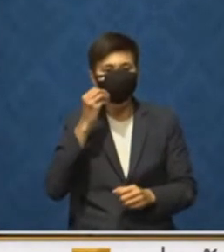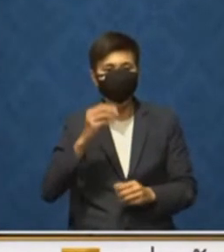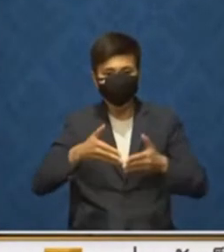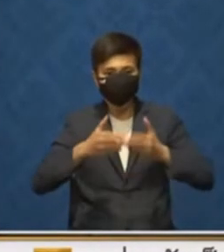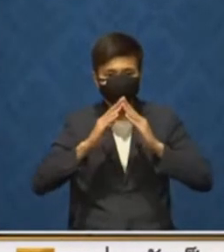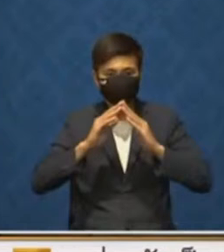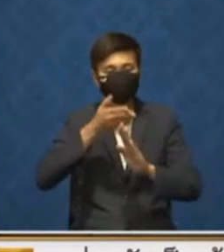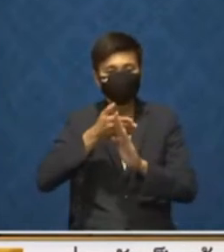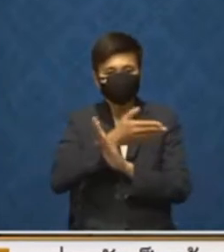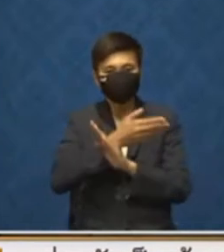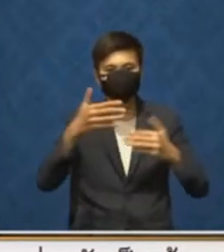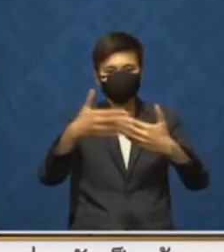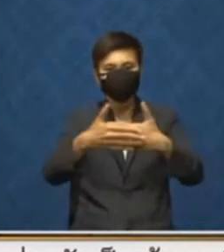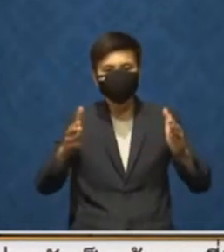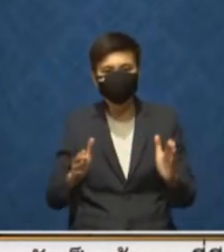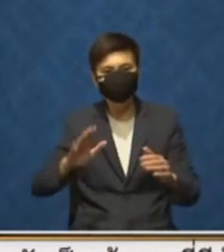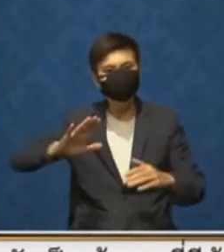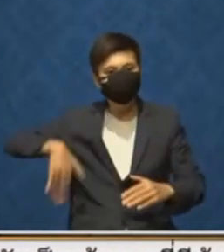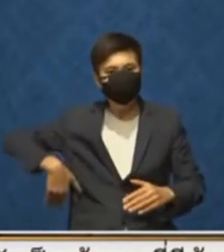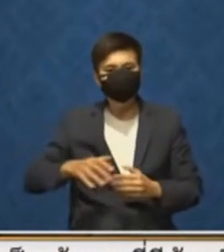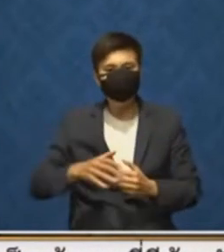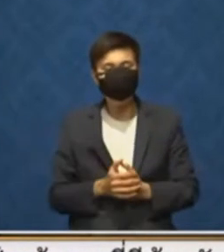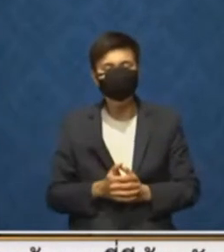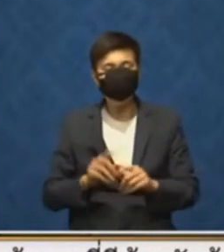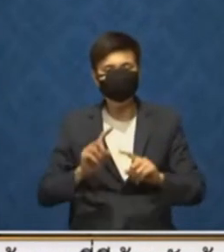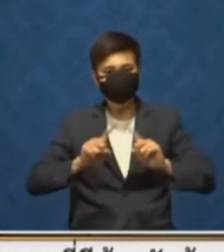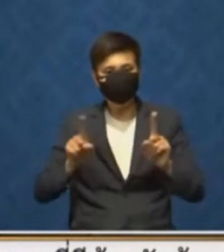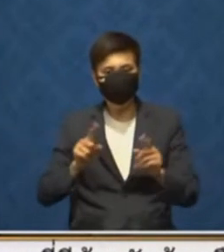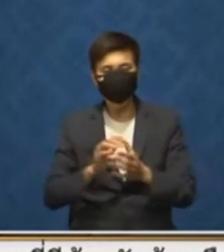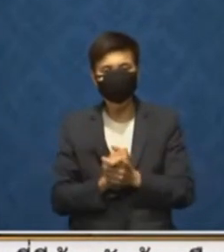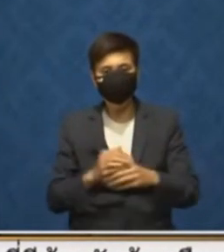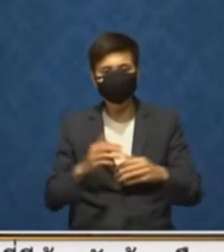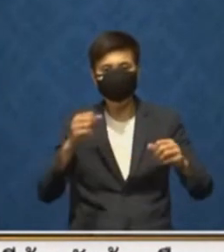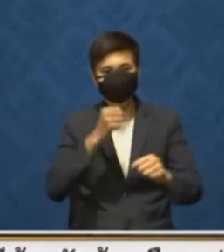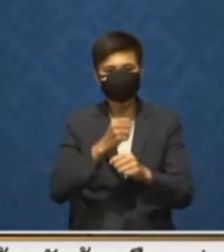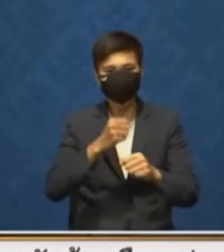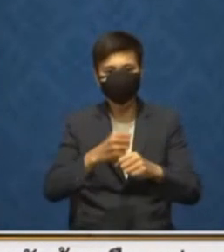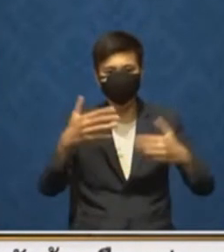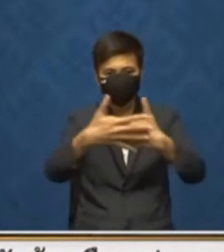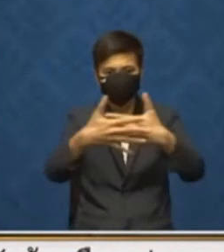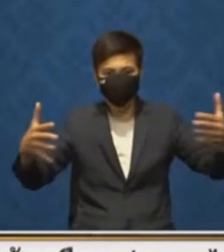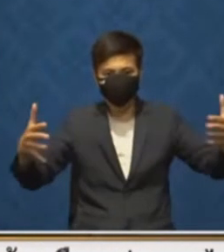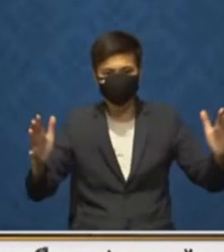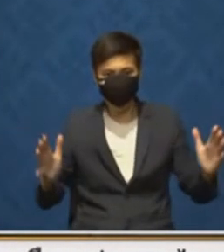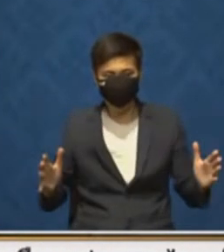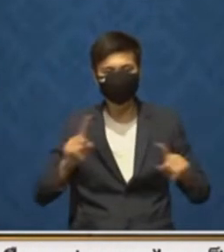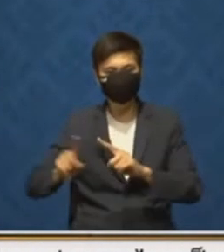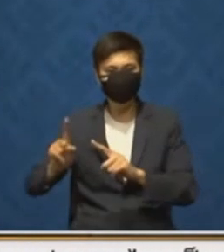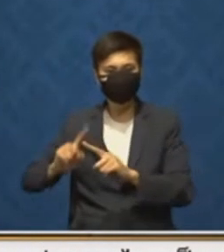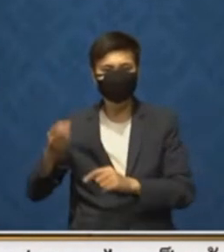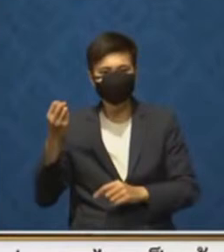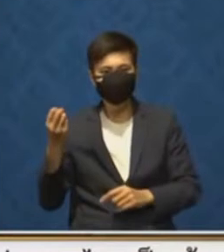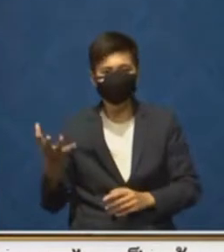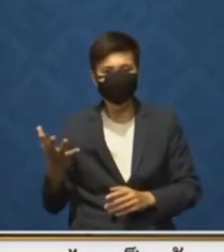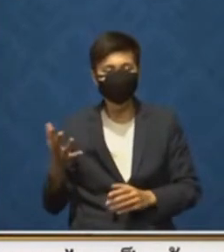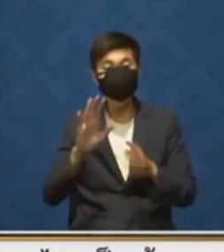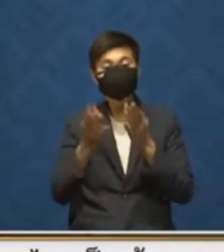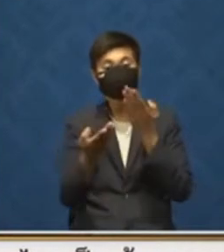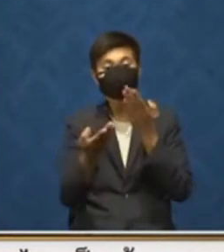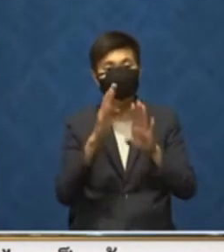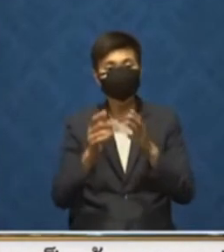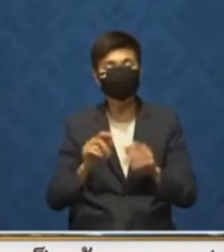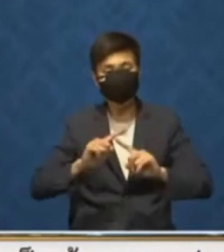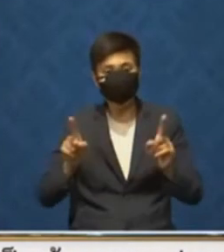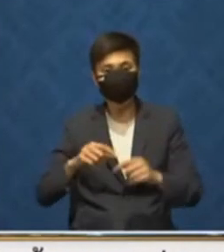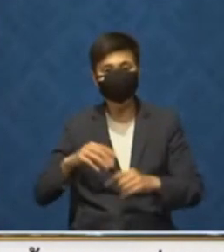การจัดสรรงบประมาณของคุณประยุทธ์เนตรตอบสร้างรั่วมากมายปริพลเตอนะครับจะนะครับ